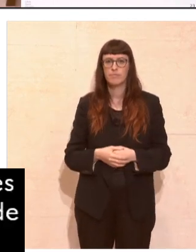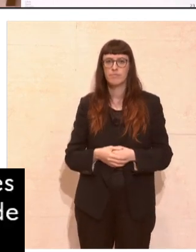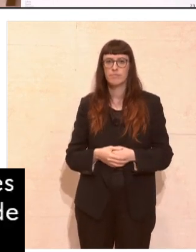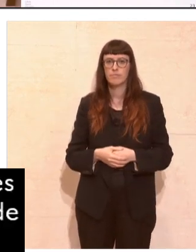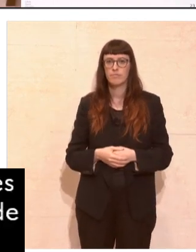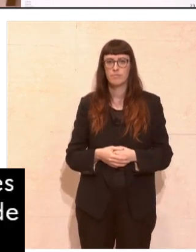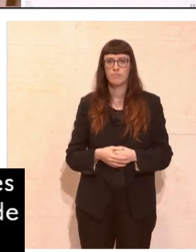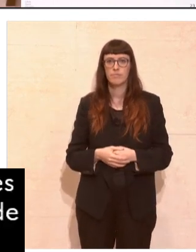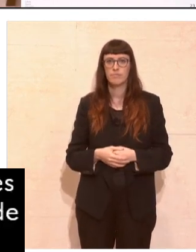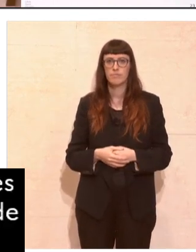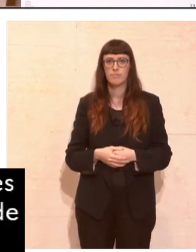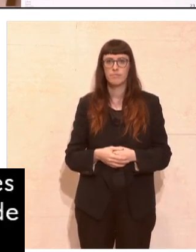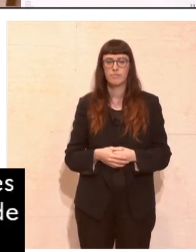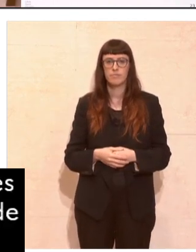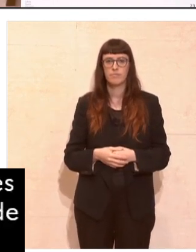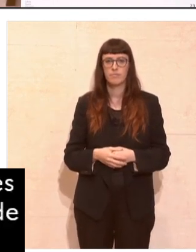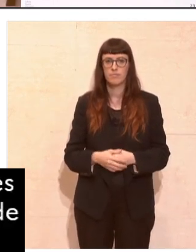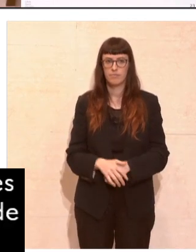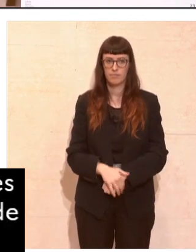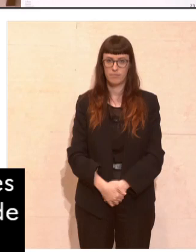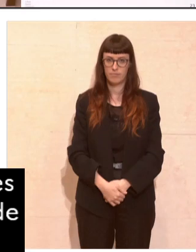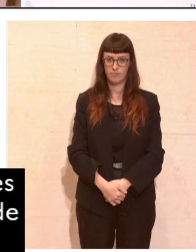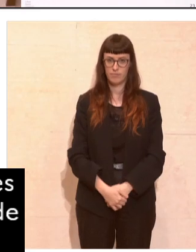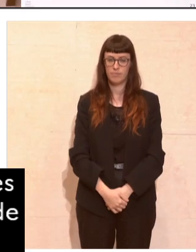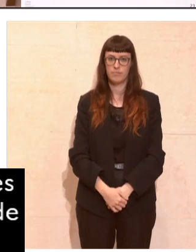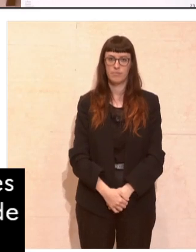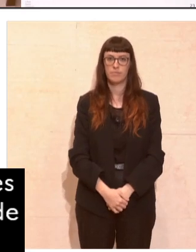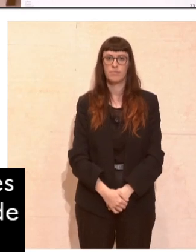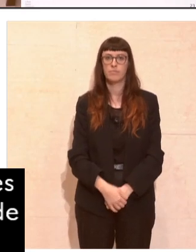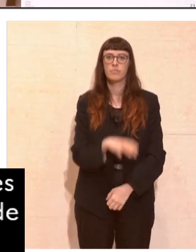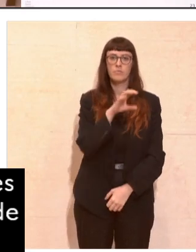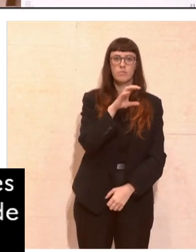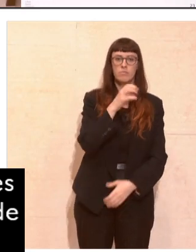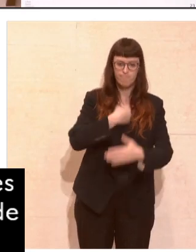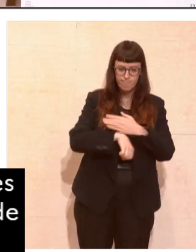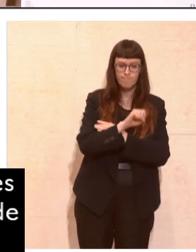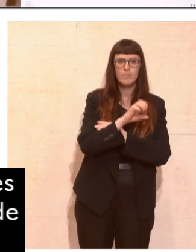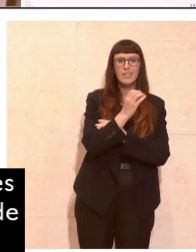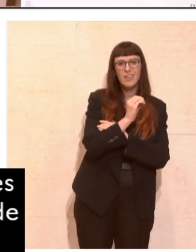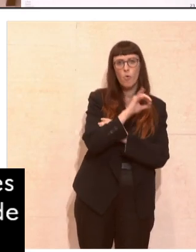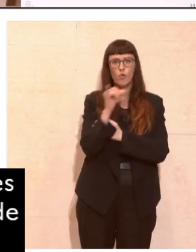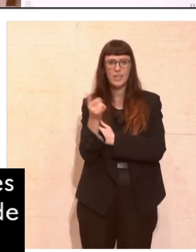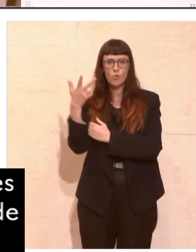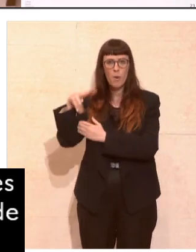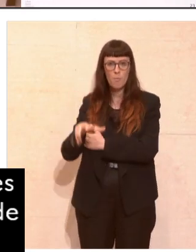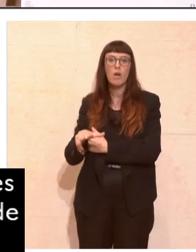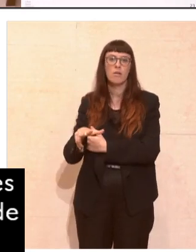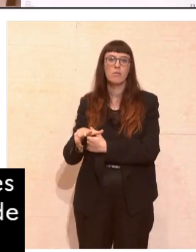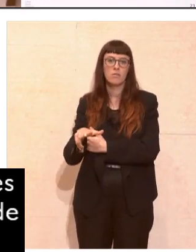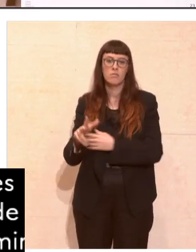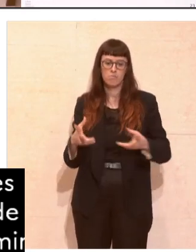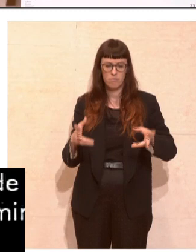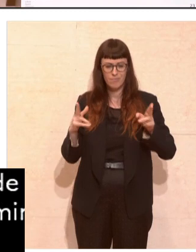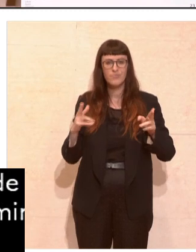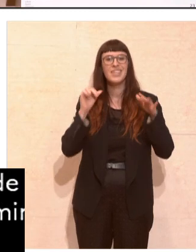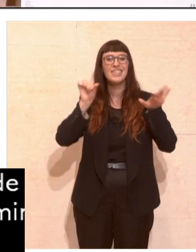c'est qu'on a nos 0-3 mois, par exemple, qui doivent dormir en moyenne